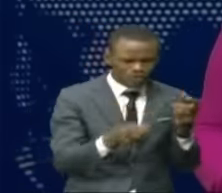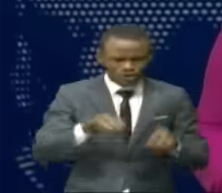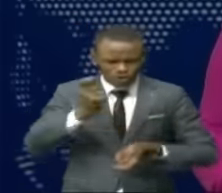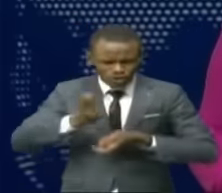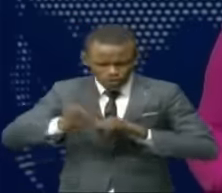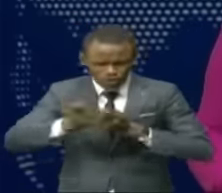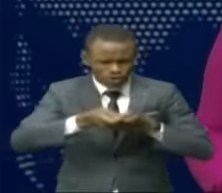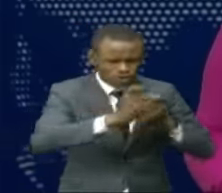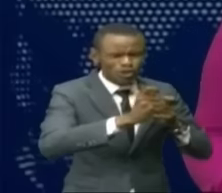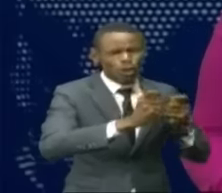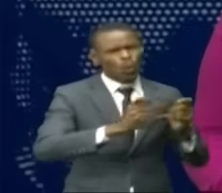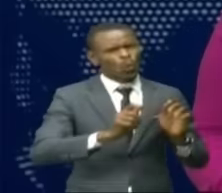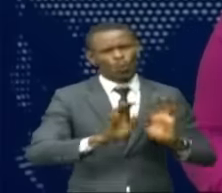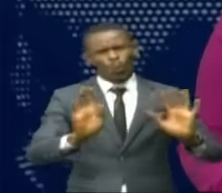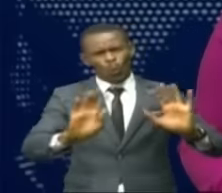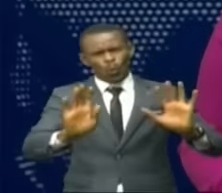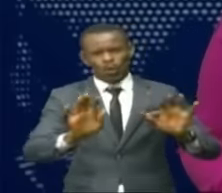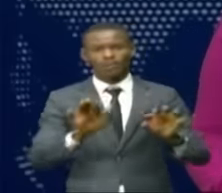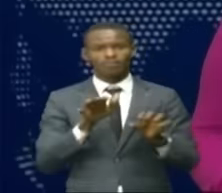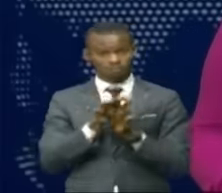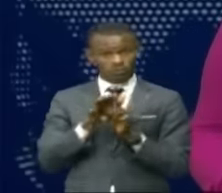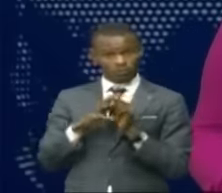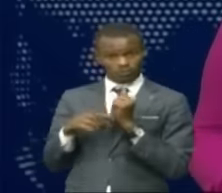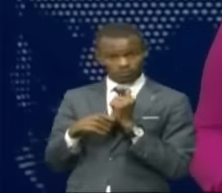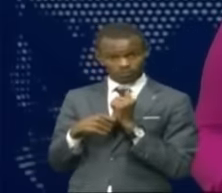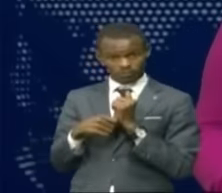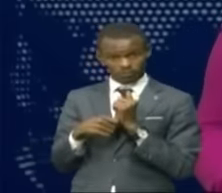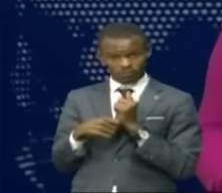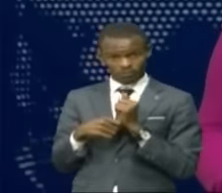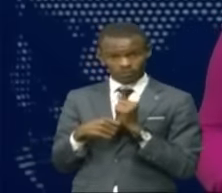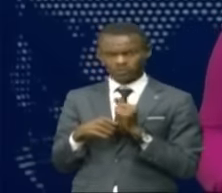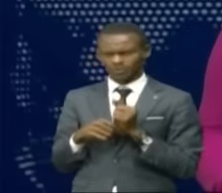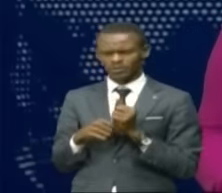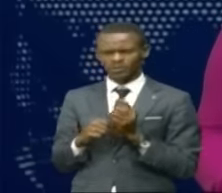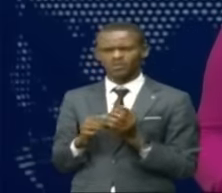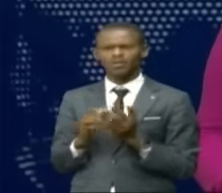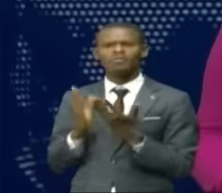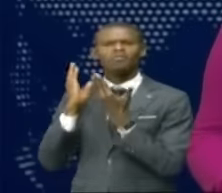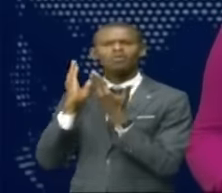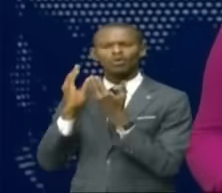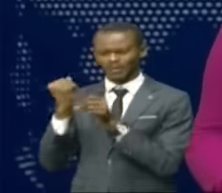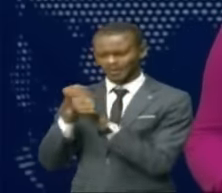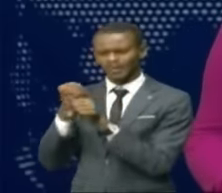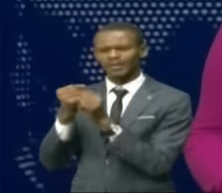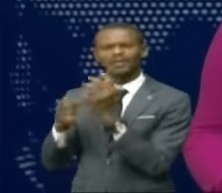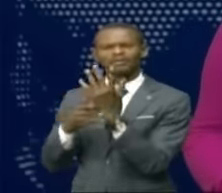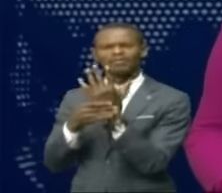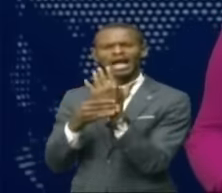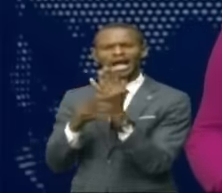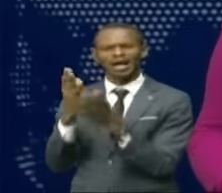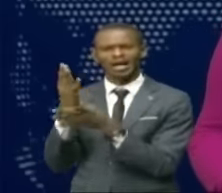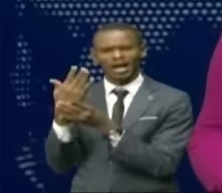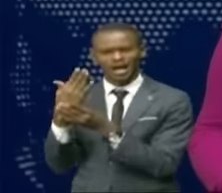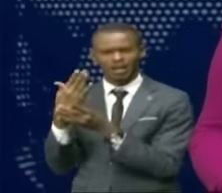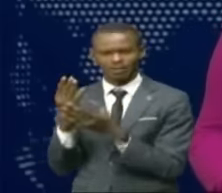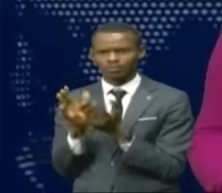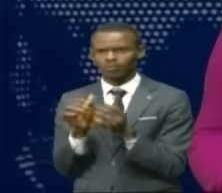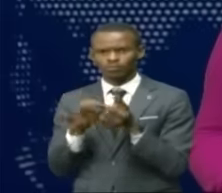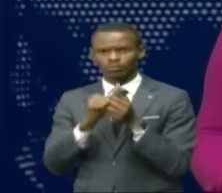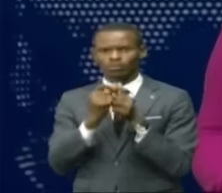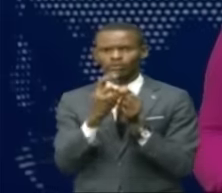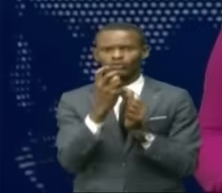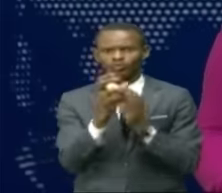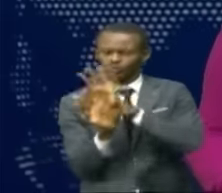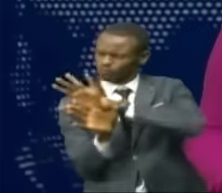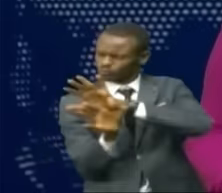attirer l'attention sur le capital humain dont on aura besoin pour que cette chaîne de valeur soit effective. Donc la population,